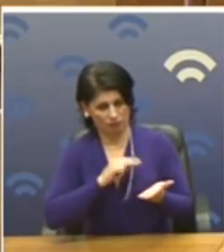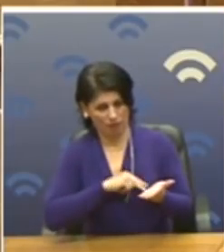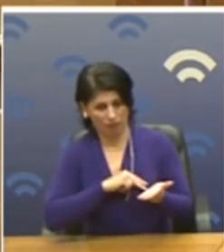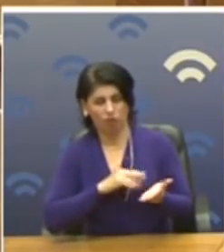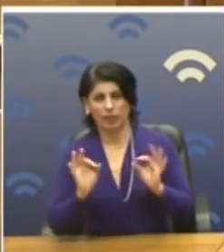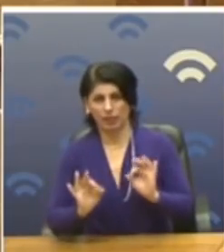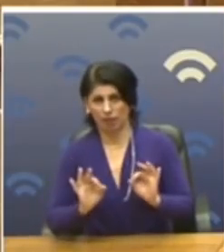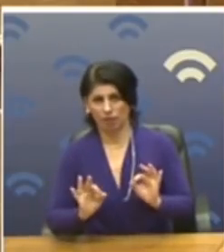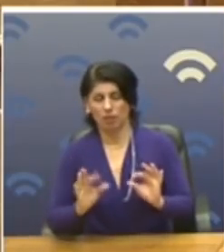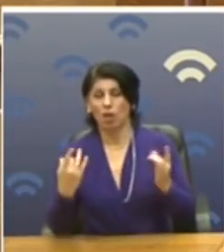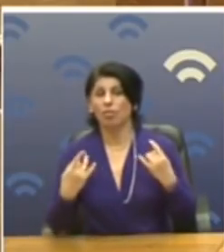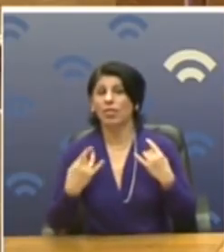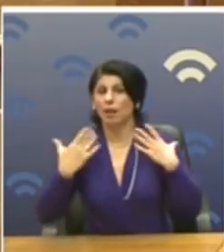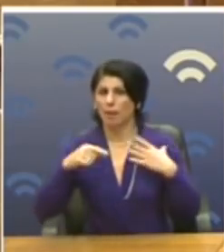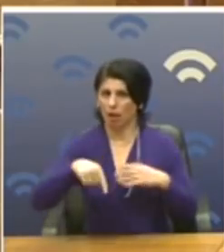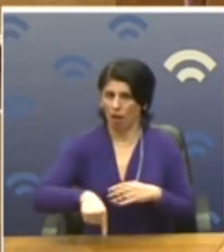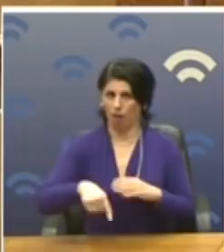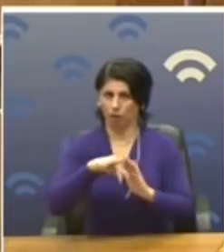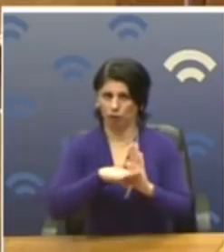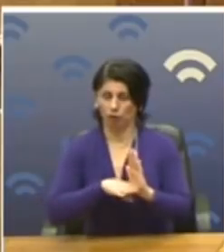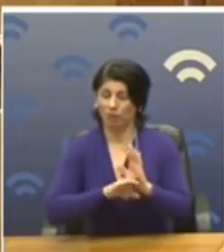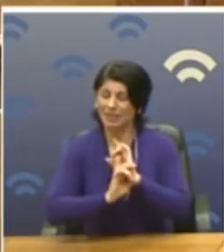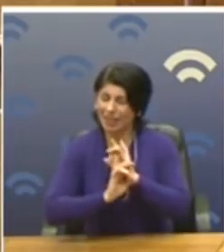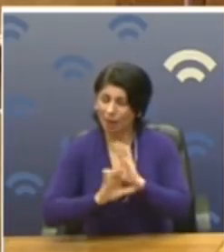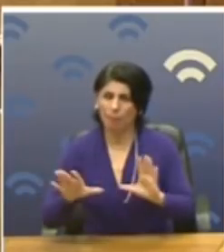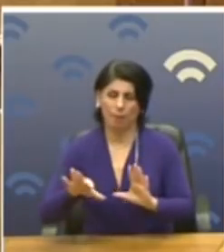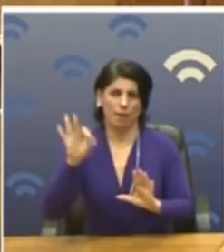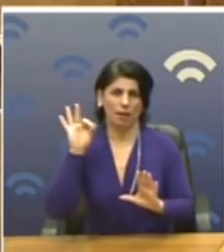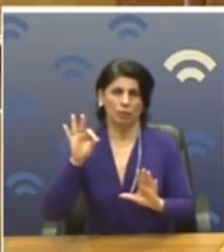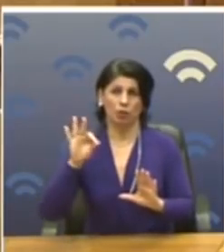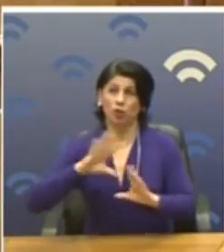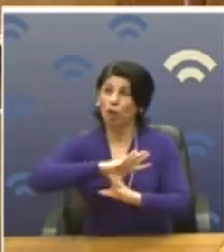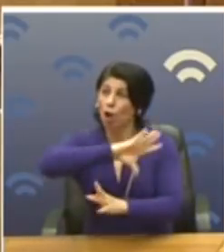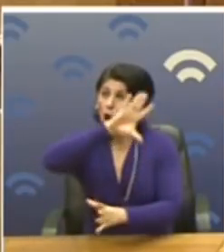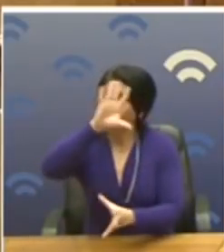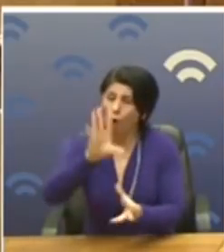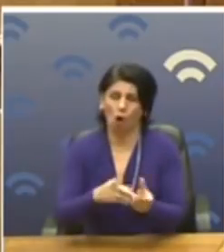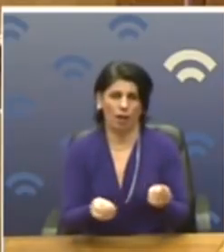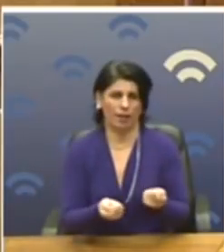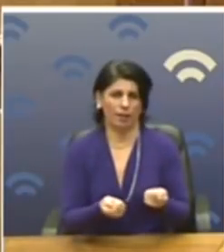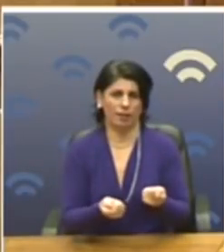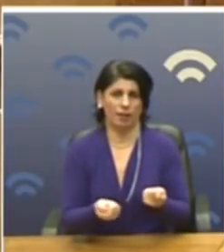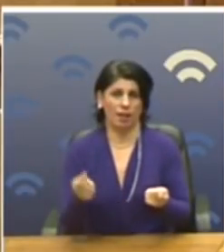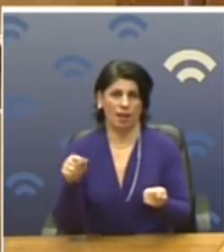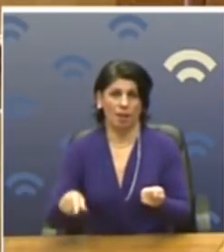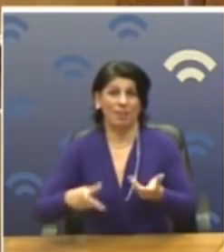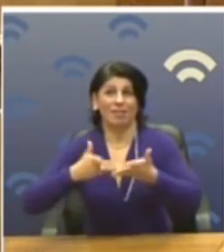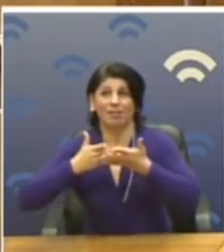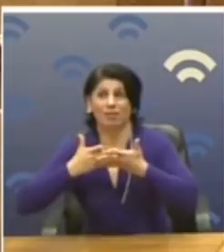βεβαίως δεν απαλλάσσουν αυτό το σύστημα σε καμιά περίπτωση όλα και αυτά κι αν γίνουν ή κάποια από αυτά από τα